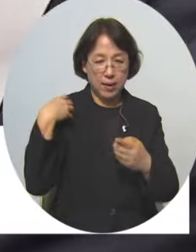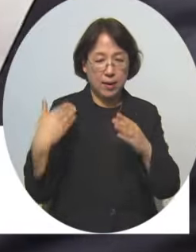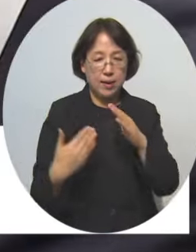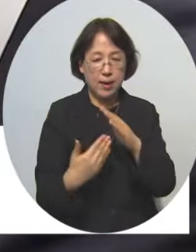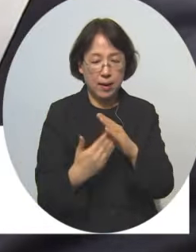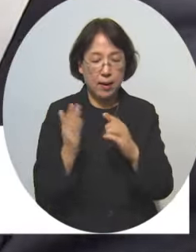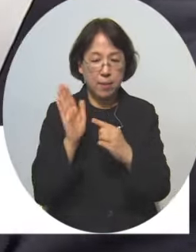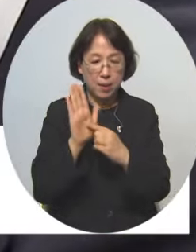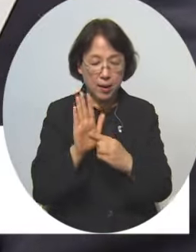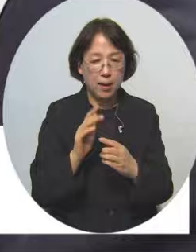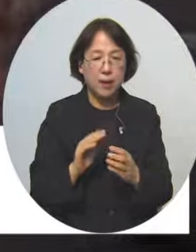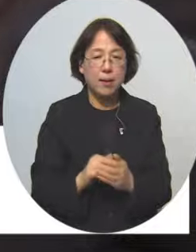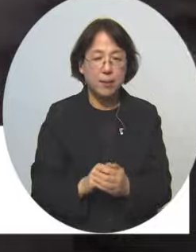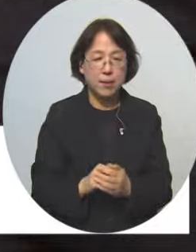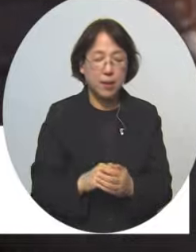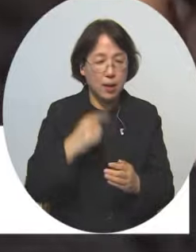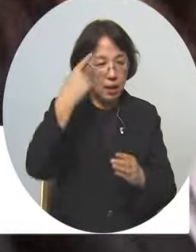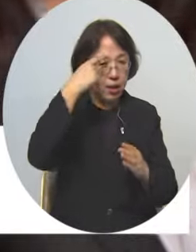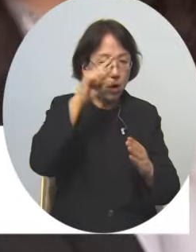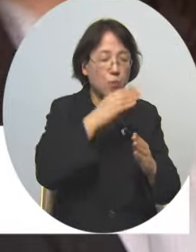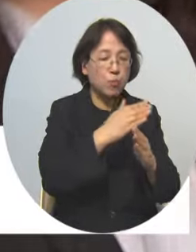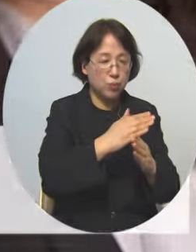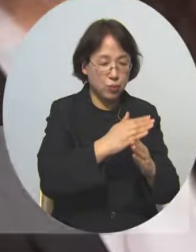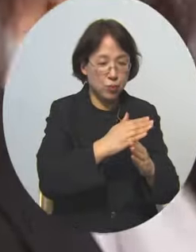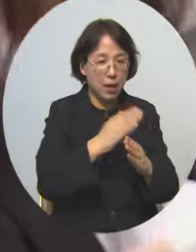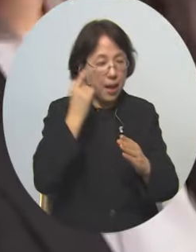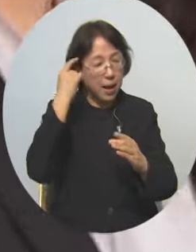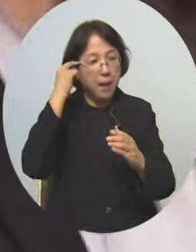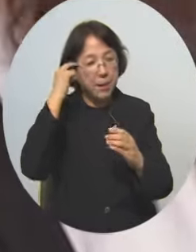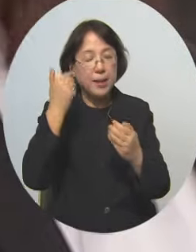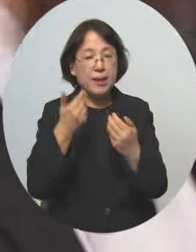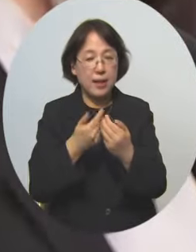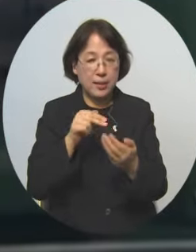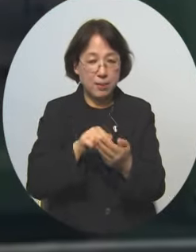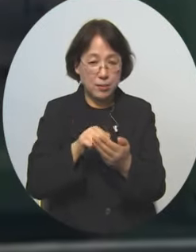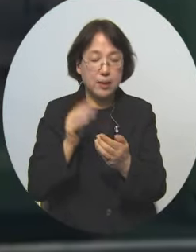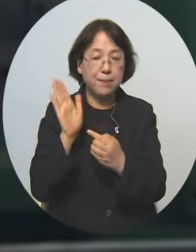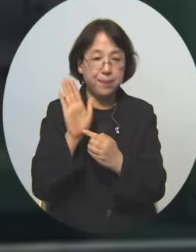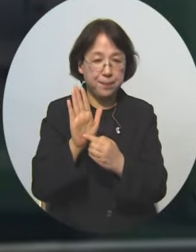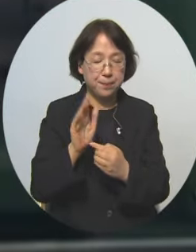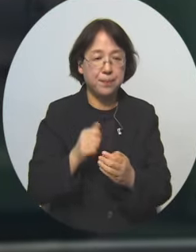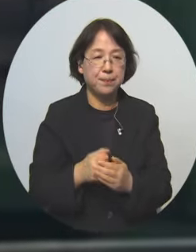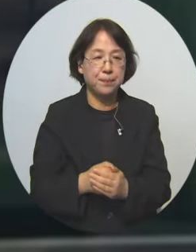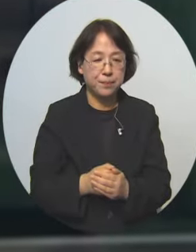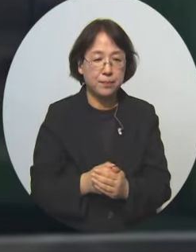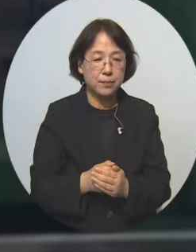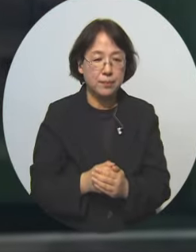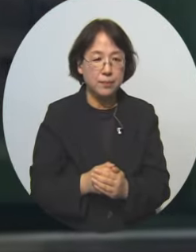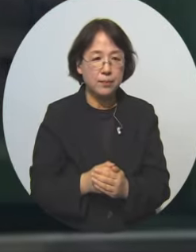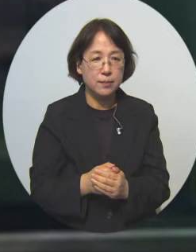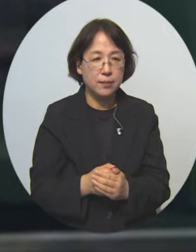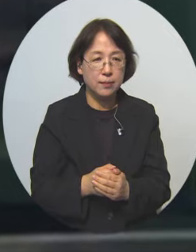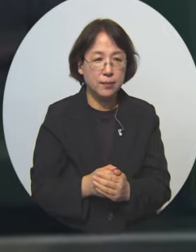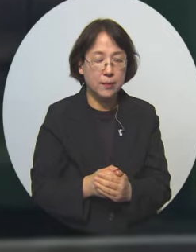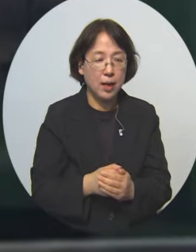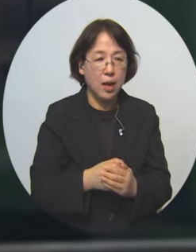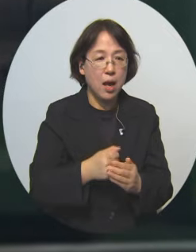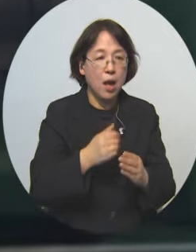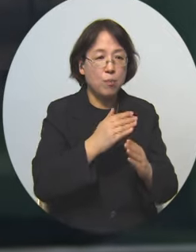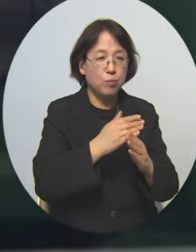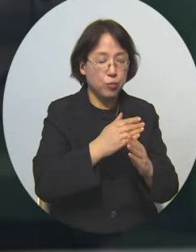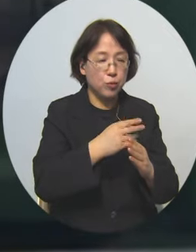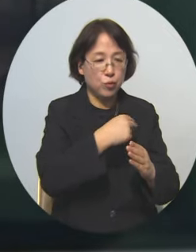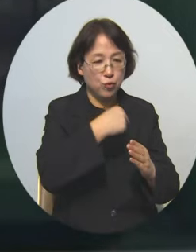군사협력을 반대하는 듯한 뉘앙스로 우리 측의 전향적인 입장을 보였습니다. 북한 노동자 송환 문제 등으로 북중 간